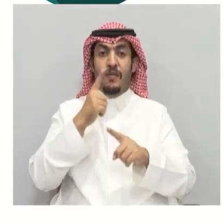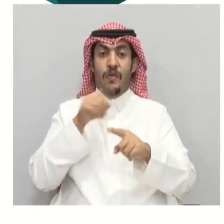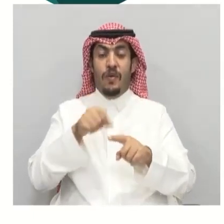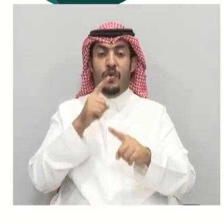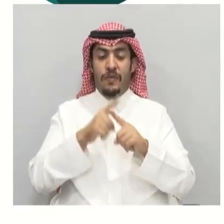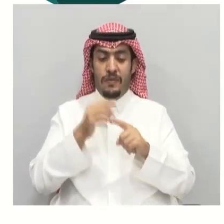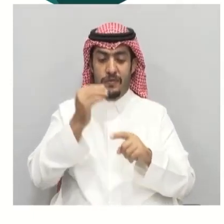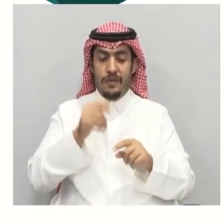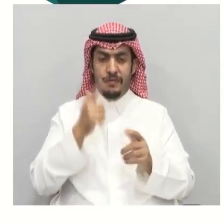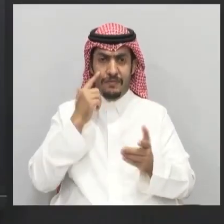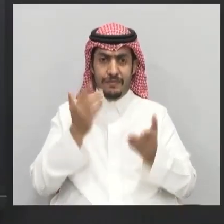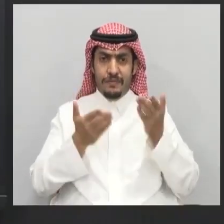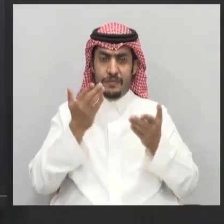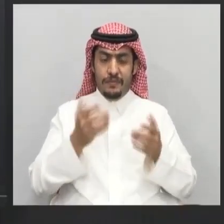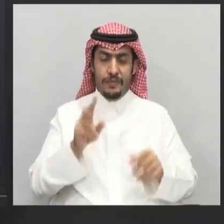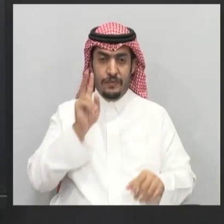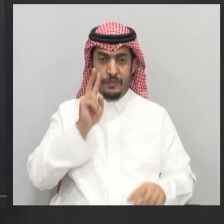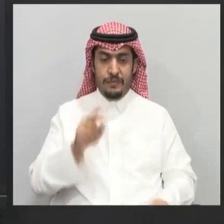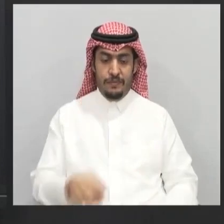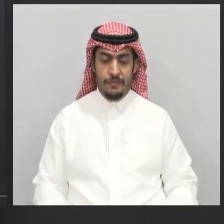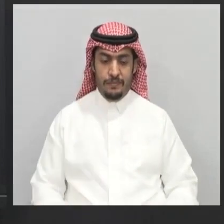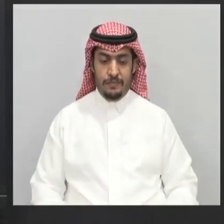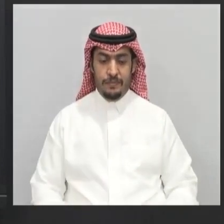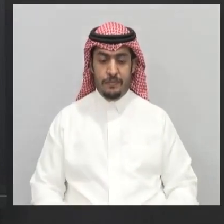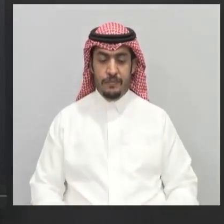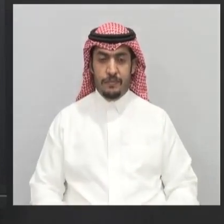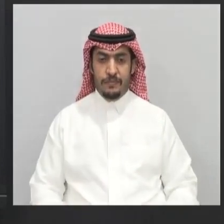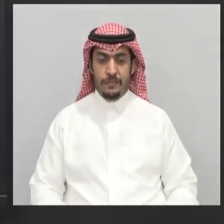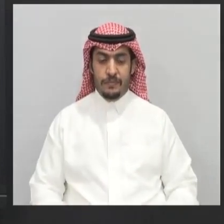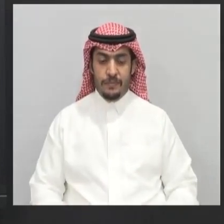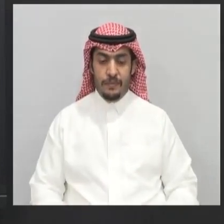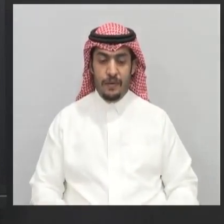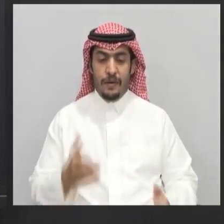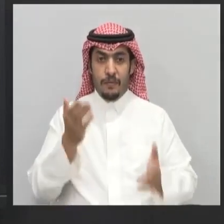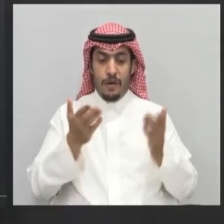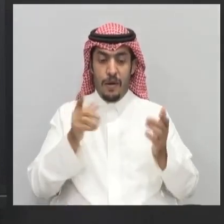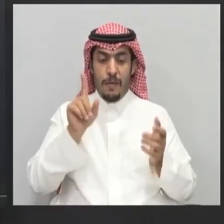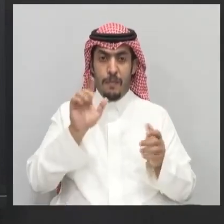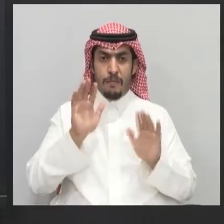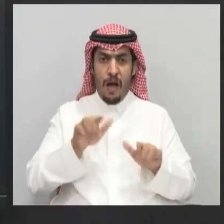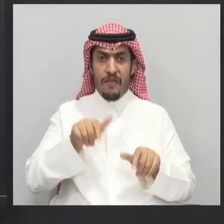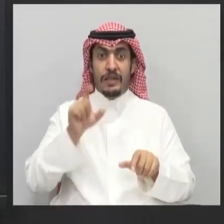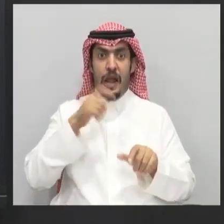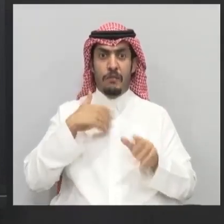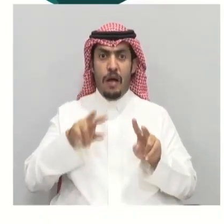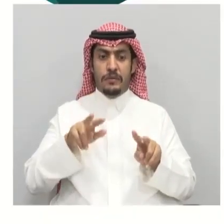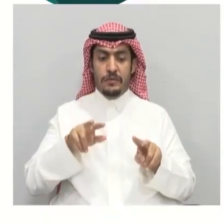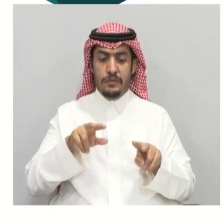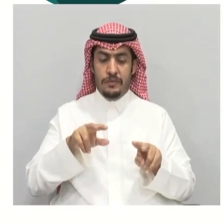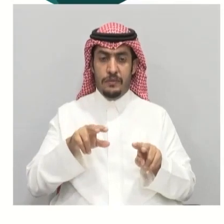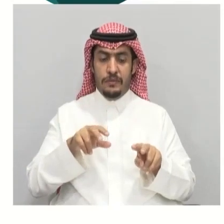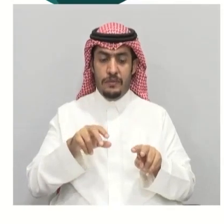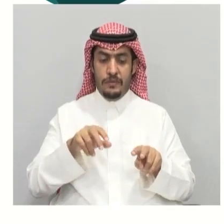هذه المقارنه تاملوا معي هذه المقارنه مجال المقارنه بقاؤه في الاسلام